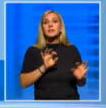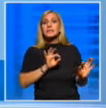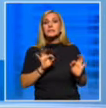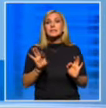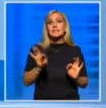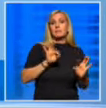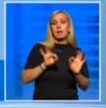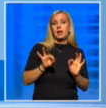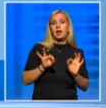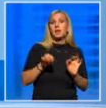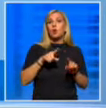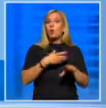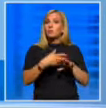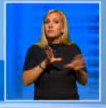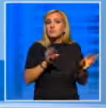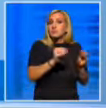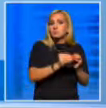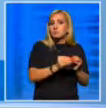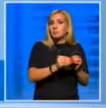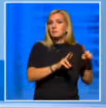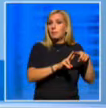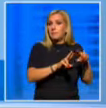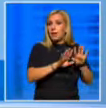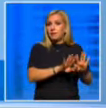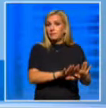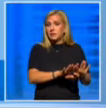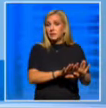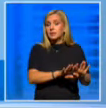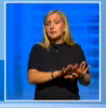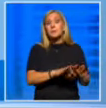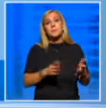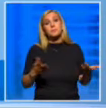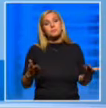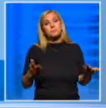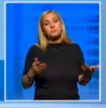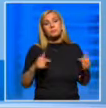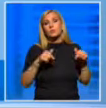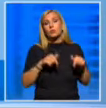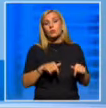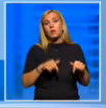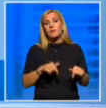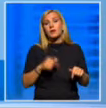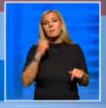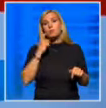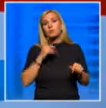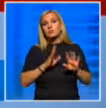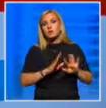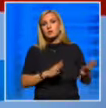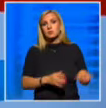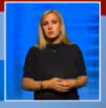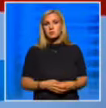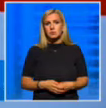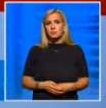продължава да бъде подчинен на Пеевски и чрез Борисов Пеевски да командва какво случва в ГЕРБ, тогава и Борисов какви трябва да се определи. Какви са